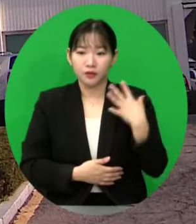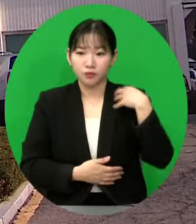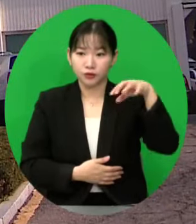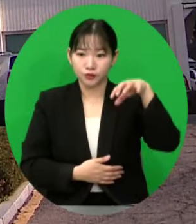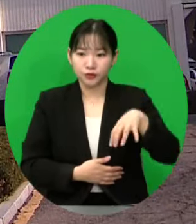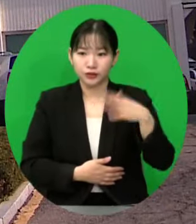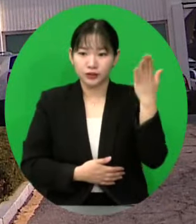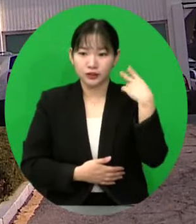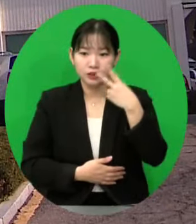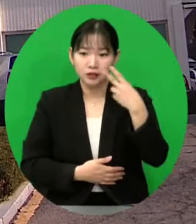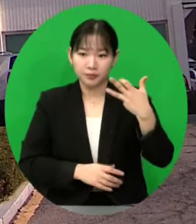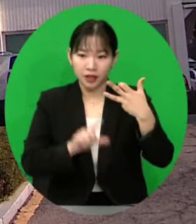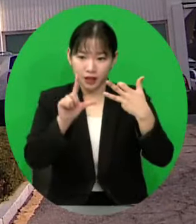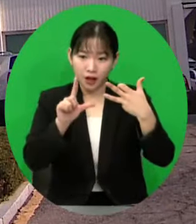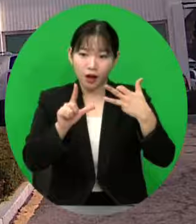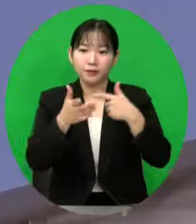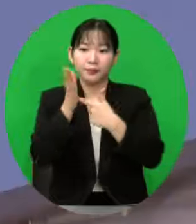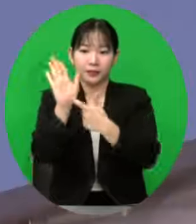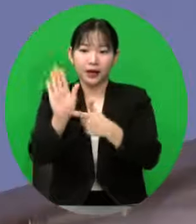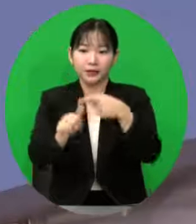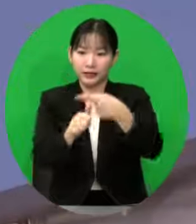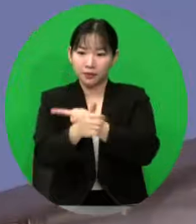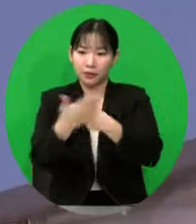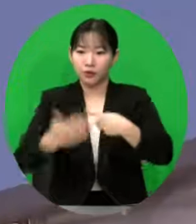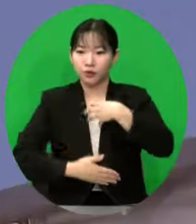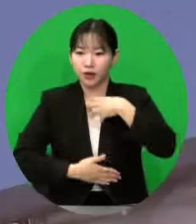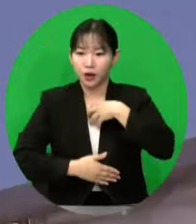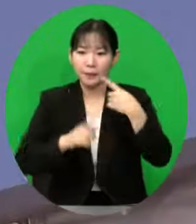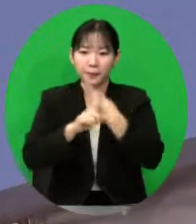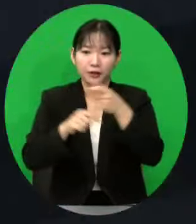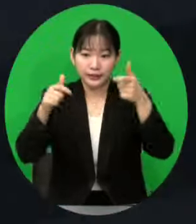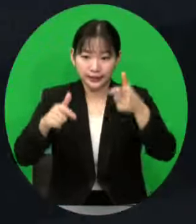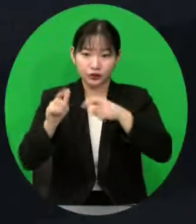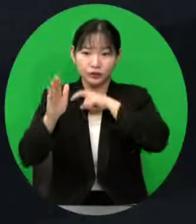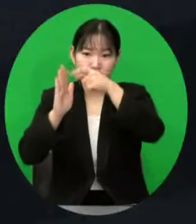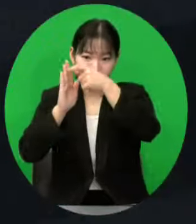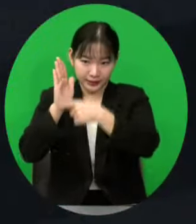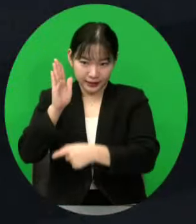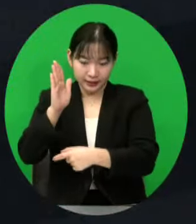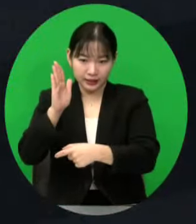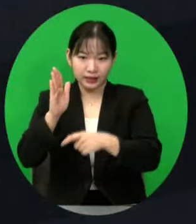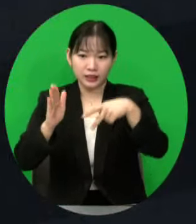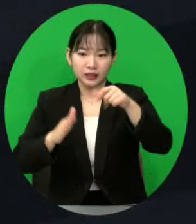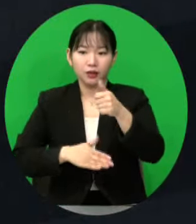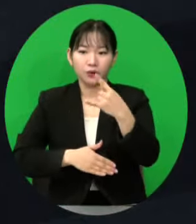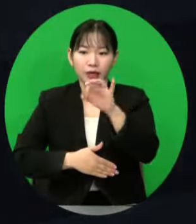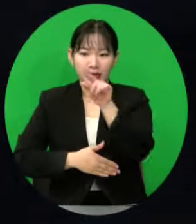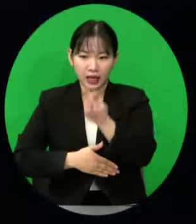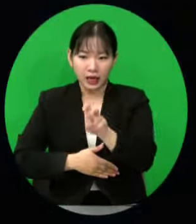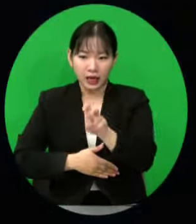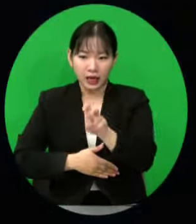무안군이 지난 2018년 고시한 자연재해위험개선지구 목록입니다. 석회암 공동에 의한 집안 함몰과